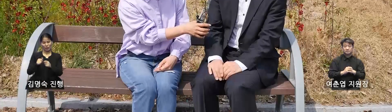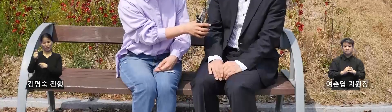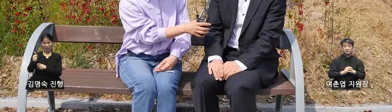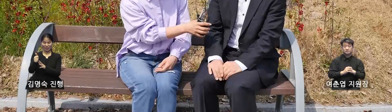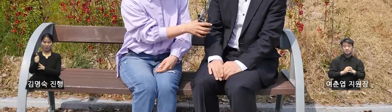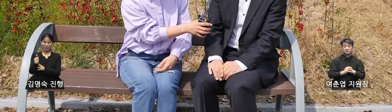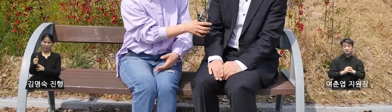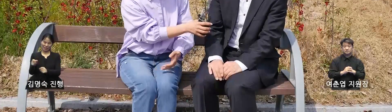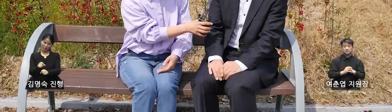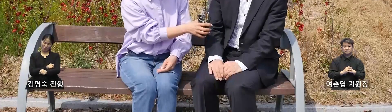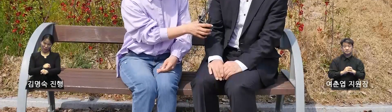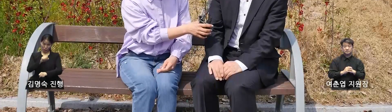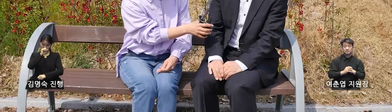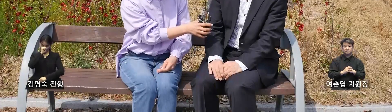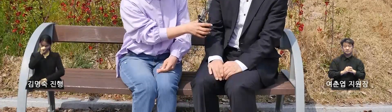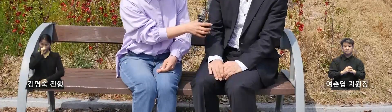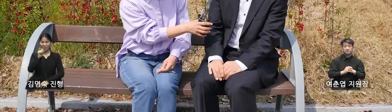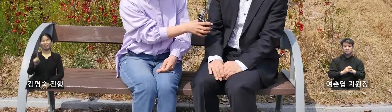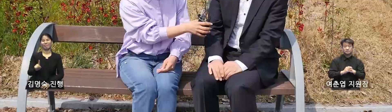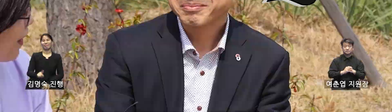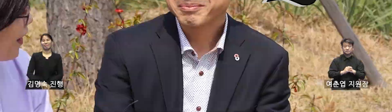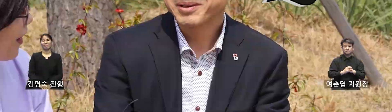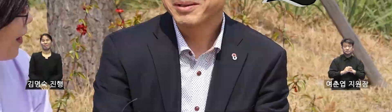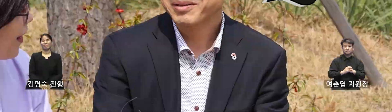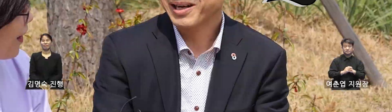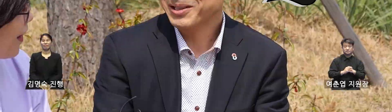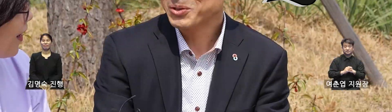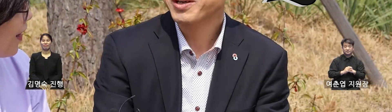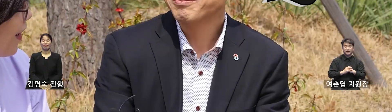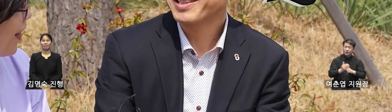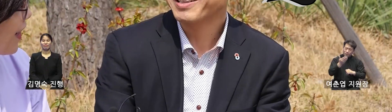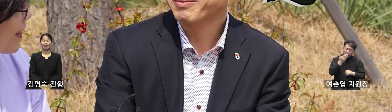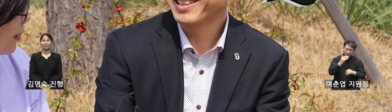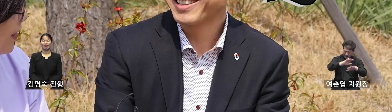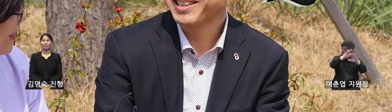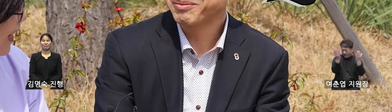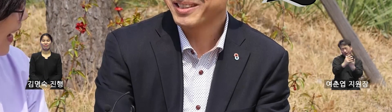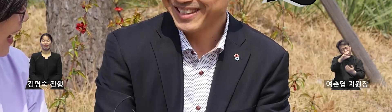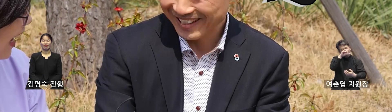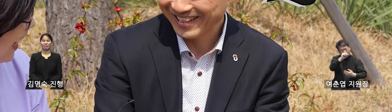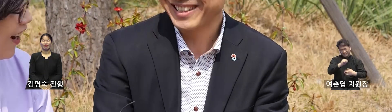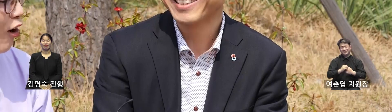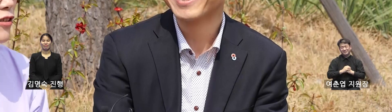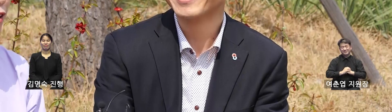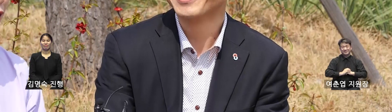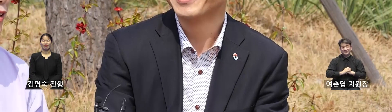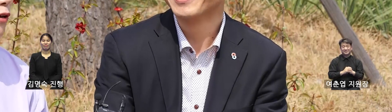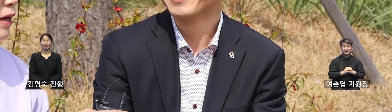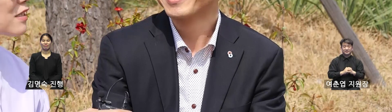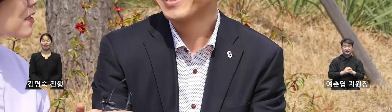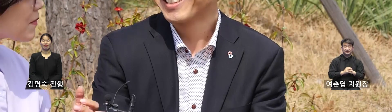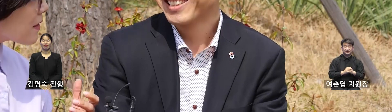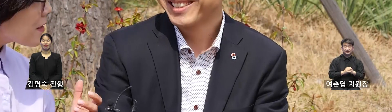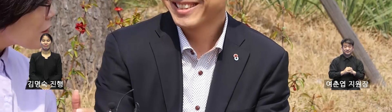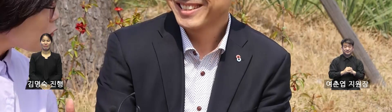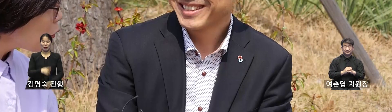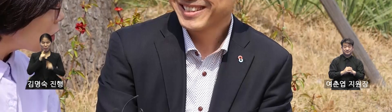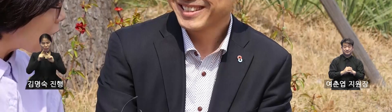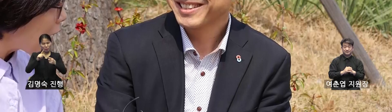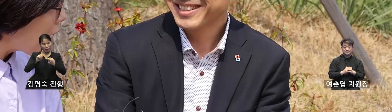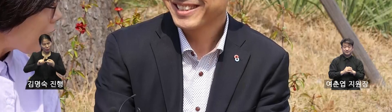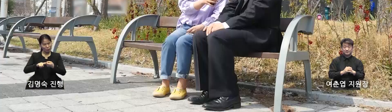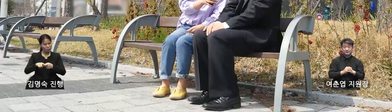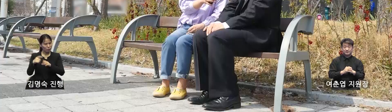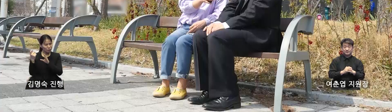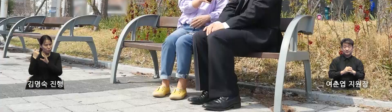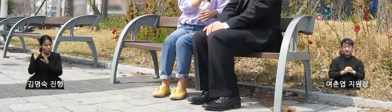지원장님은 특별히 뭐 좋아하시는 거 있으세요? 뭐 다 좋아합니다. 먹는 거랑. 근데 이게 말씀하시는 거